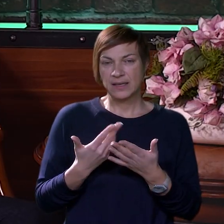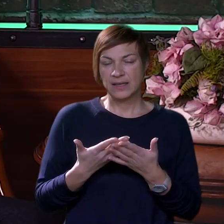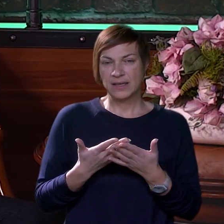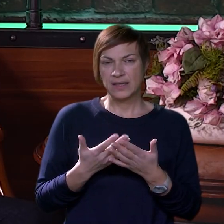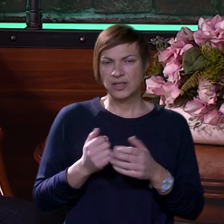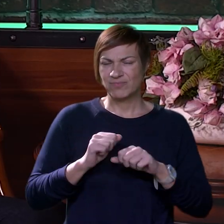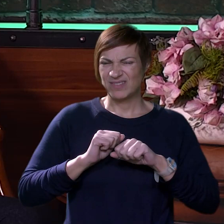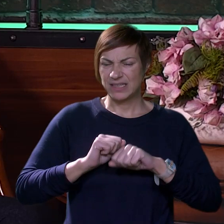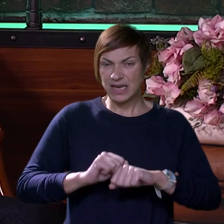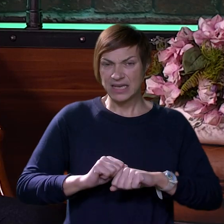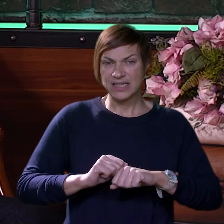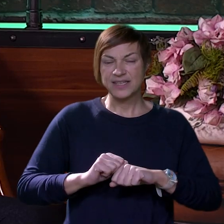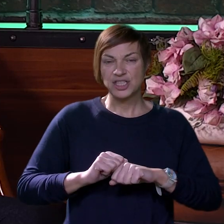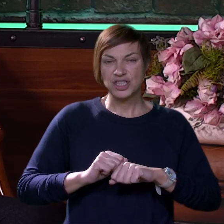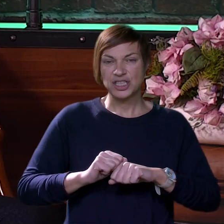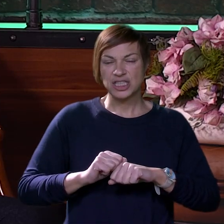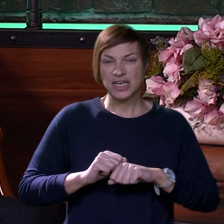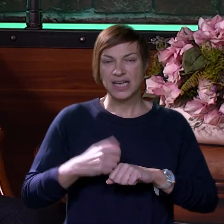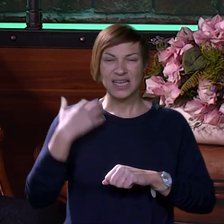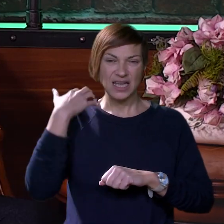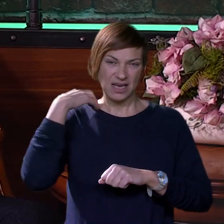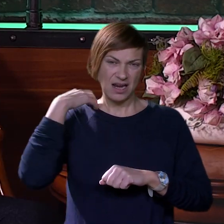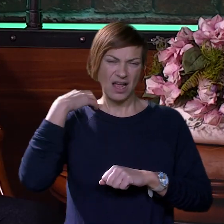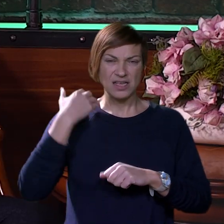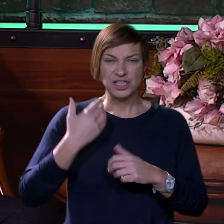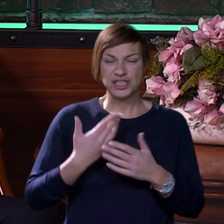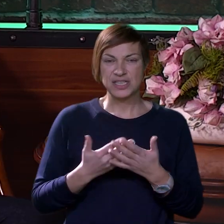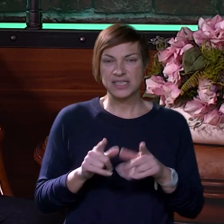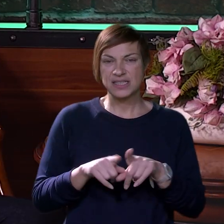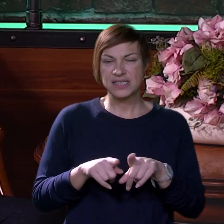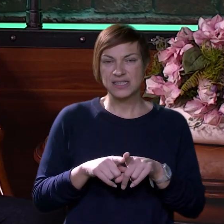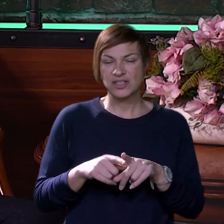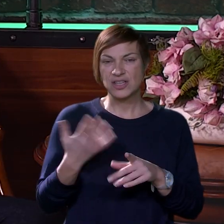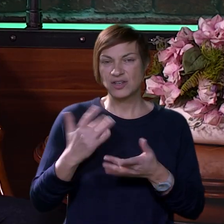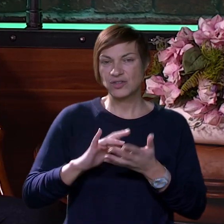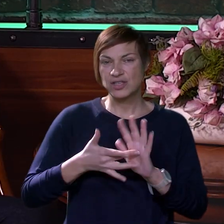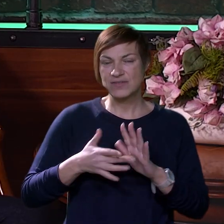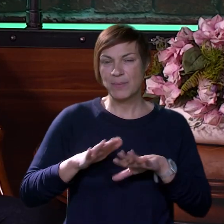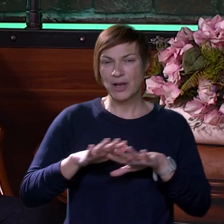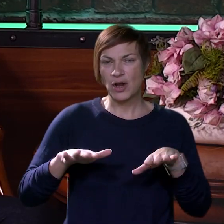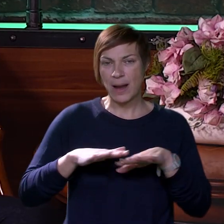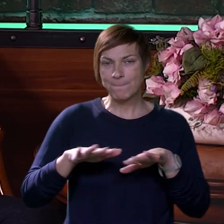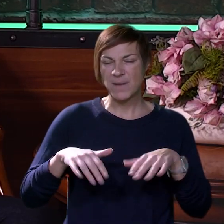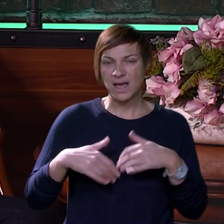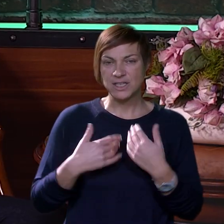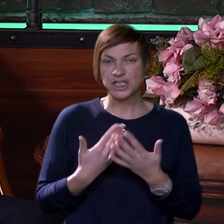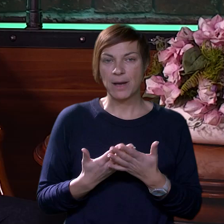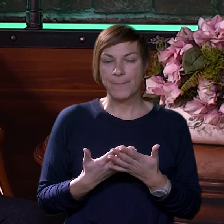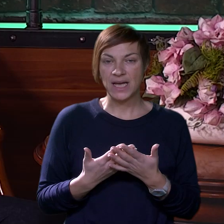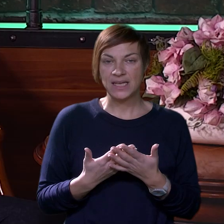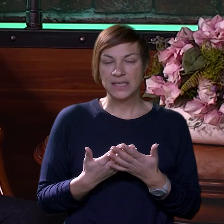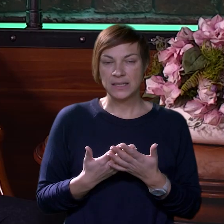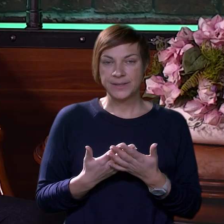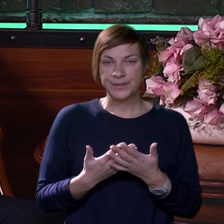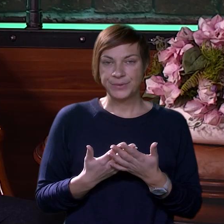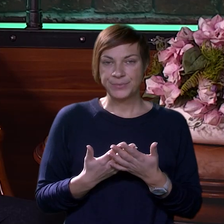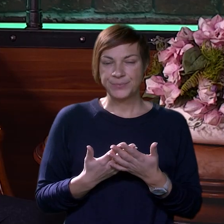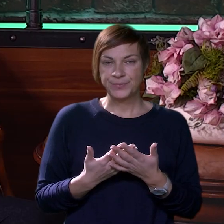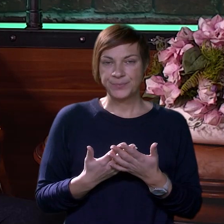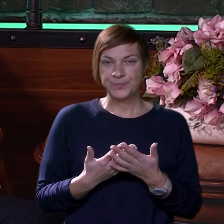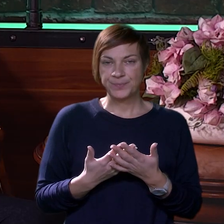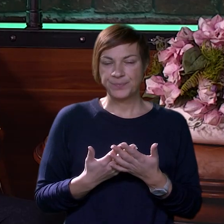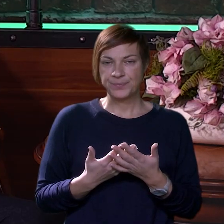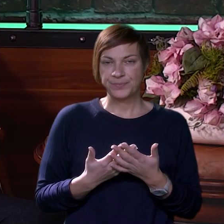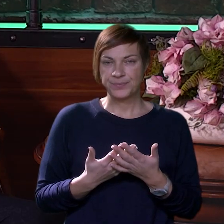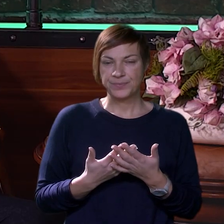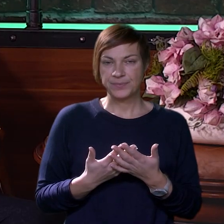bilo je nagnječenje ovoga kralježnice. Isto tako, to je sve bilo na plažama, bilo je isto, ja